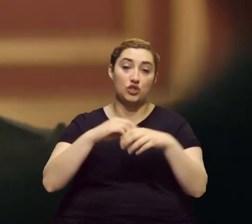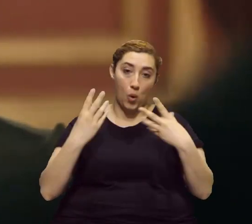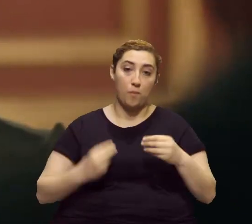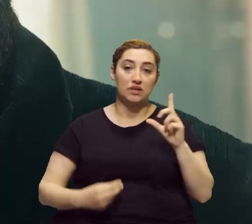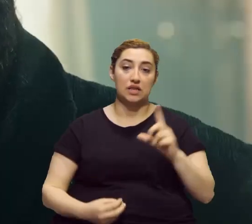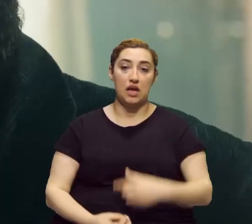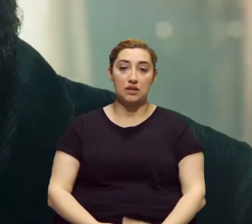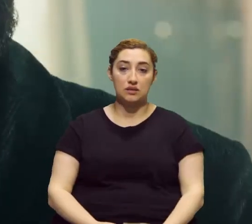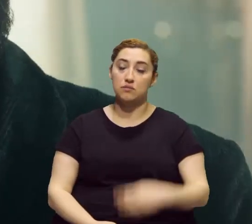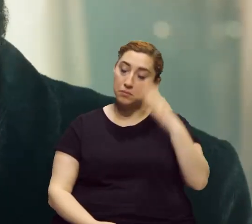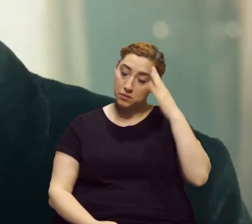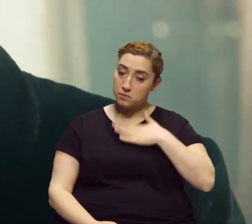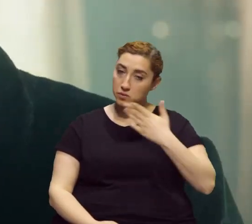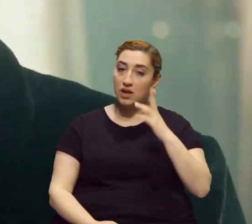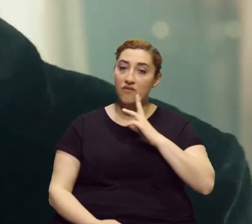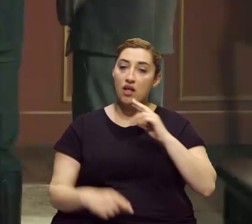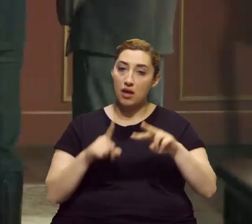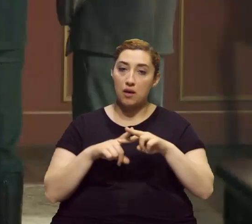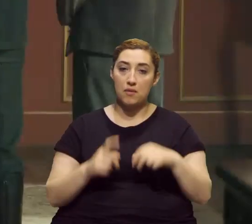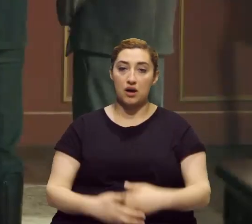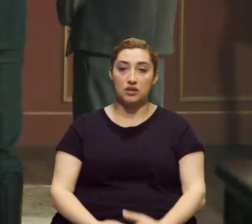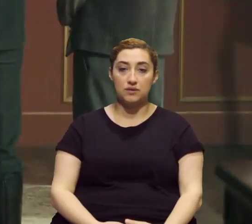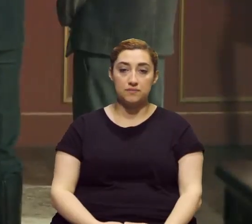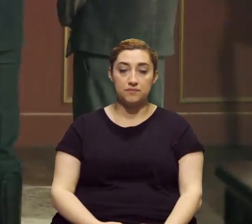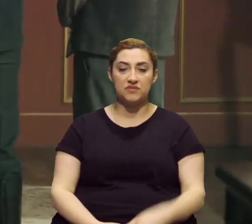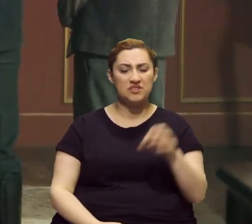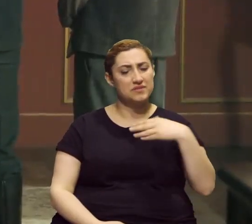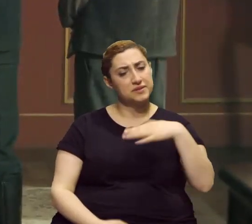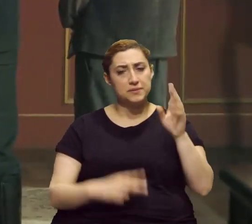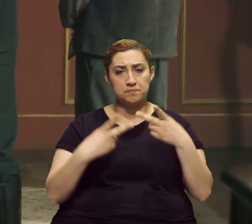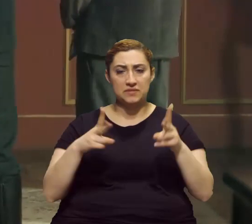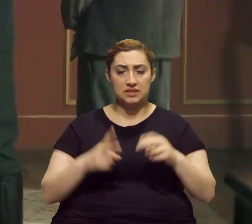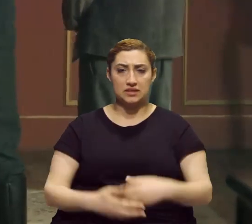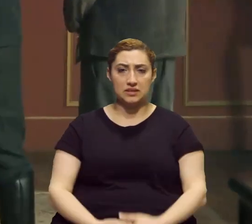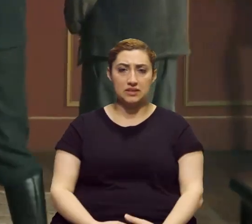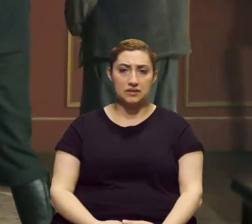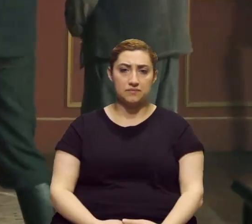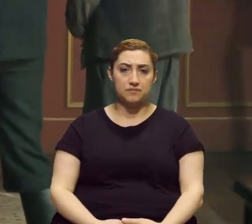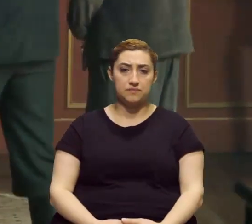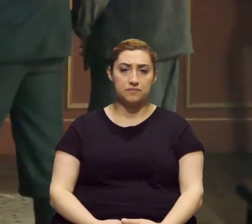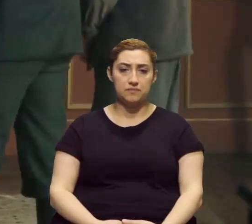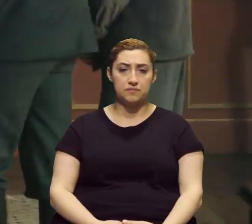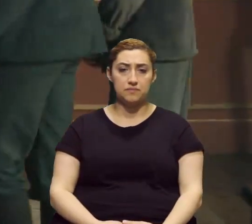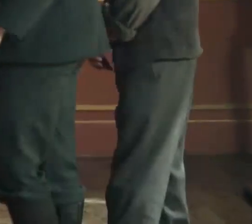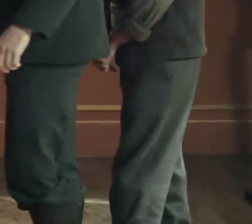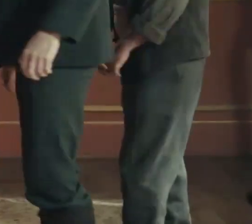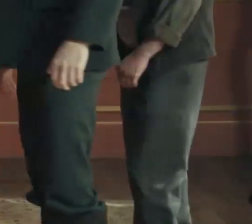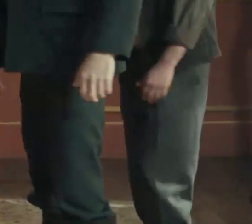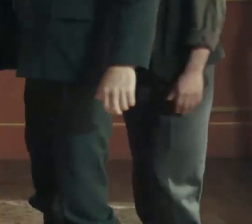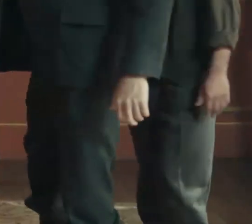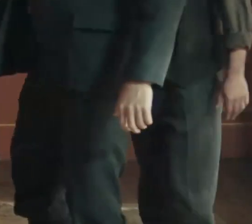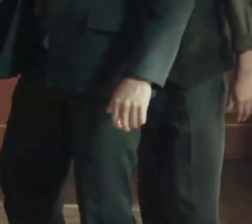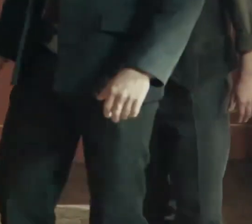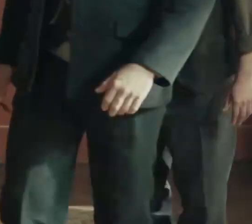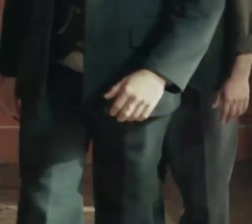olsun. Baş üstüne efendi Akbar. Rıza. Şimdi dağılabilirsiniz. Hepsi fesli. Acele